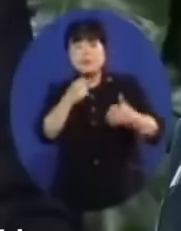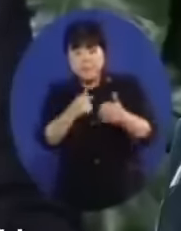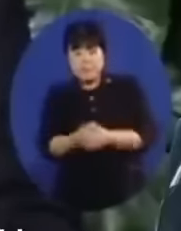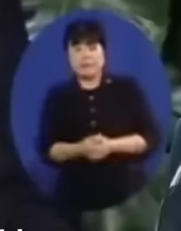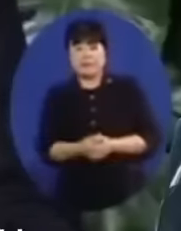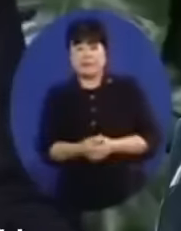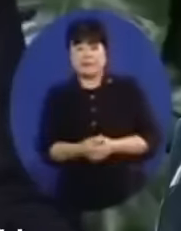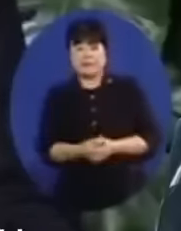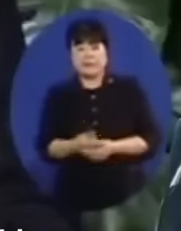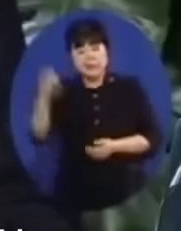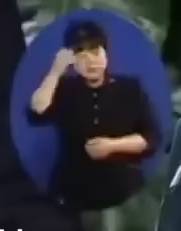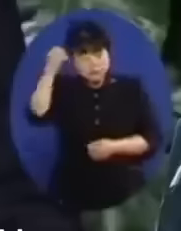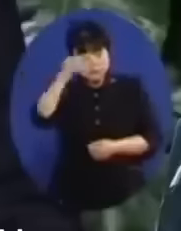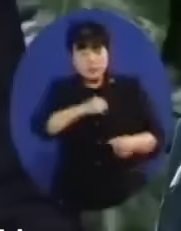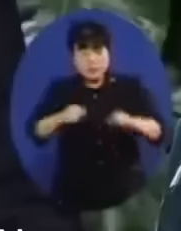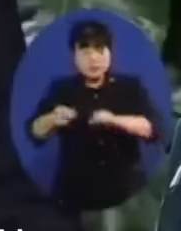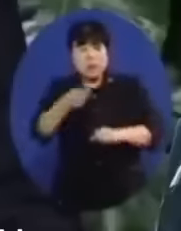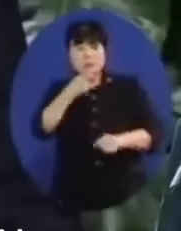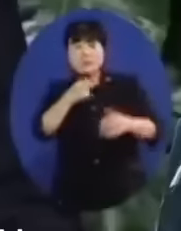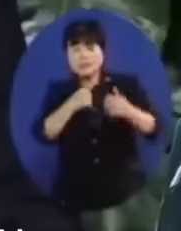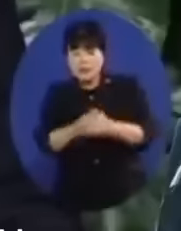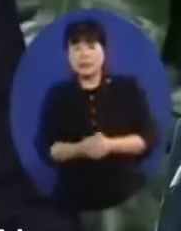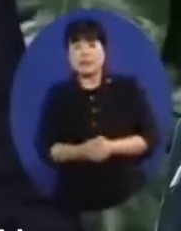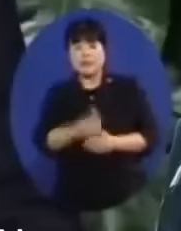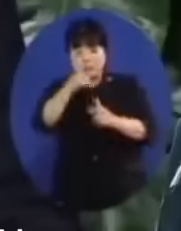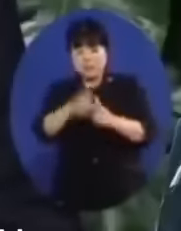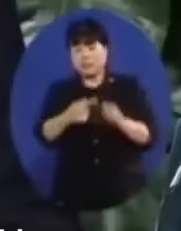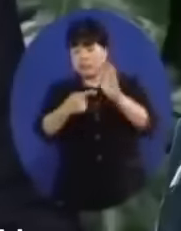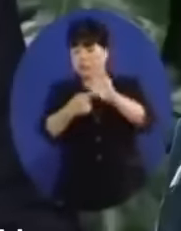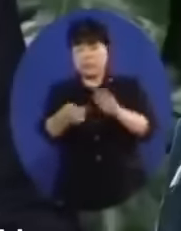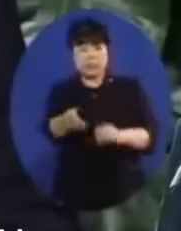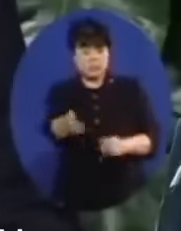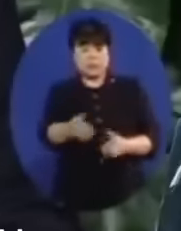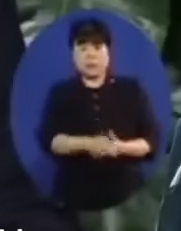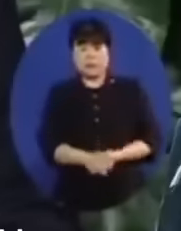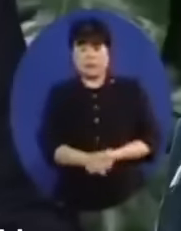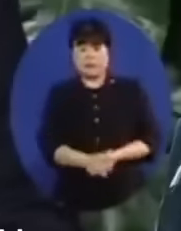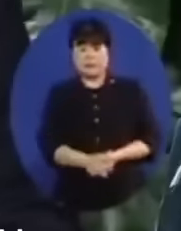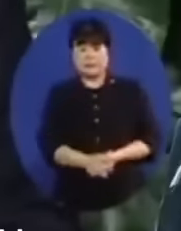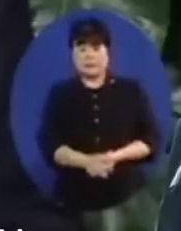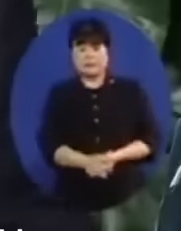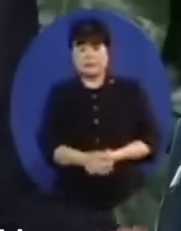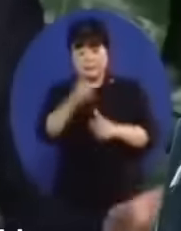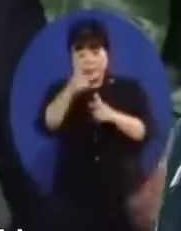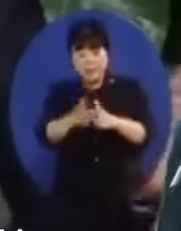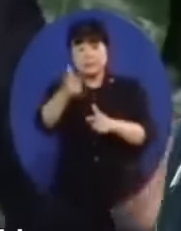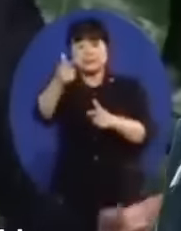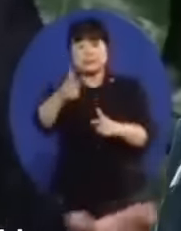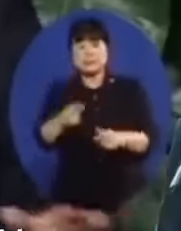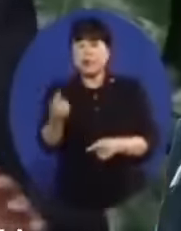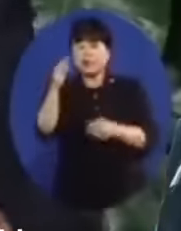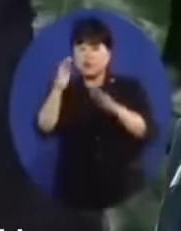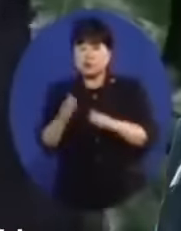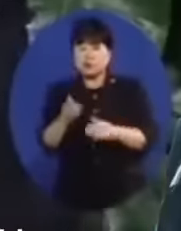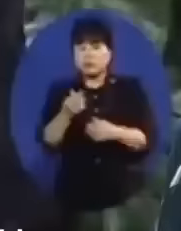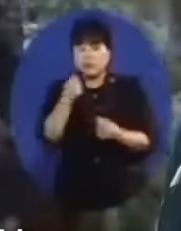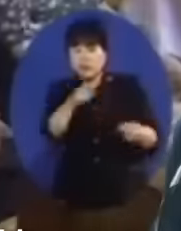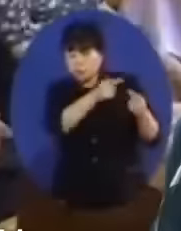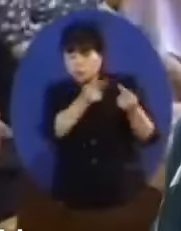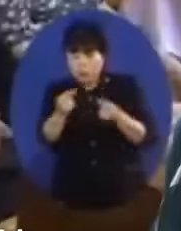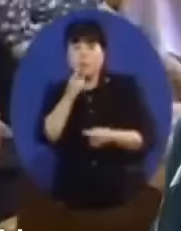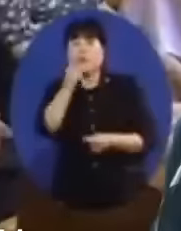때문에 성령이 역사하지 않은데 예수님이 나타날 수가 있어야지요. 예수 그리스도는 어제나 오늘이나